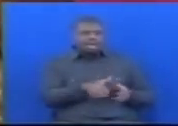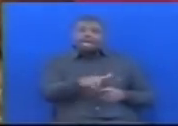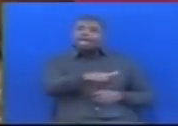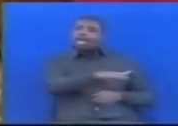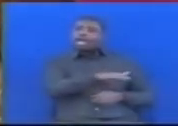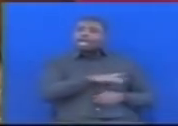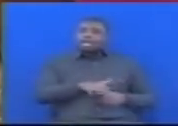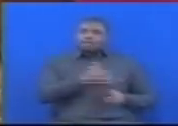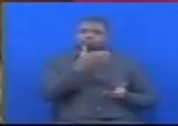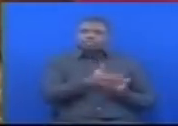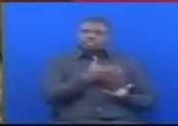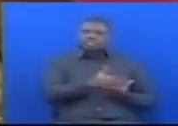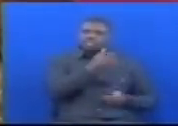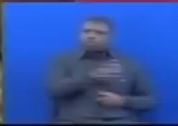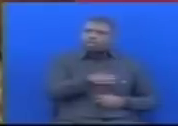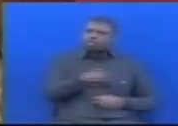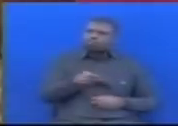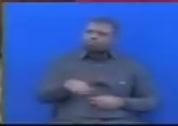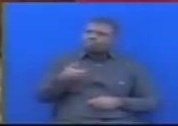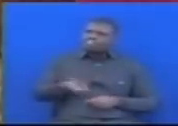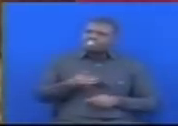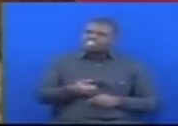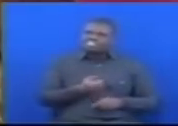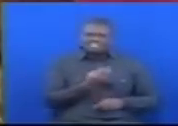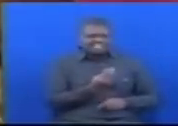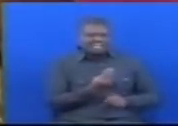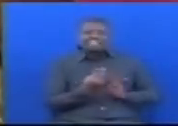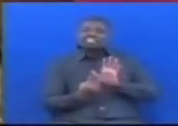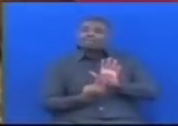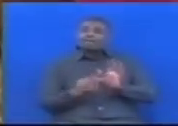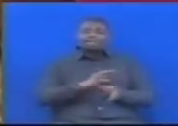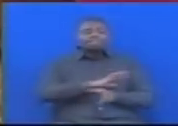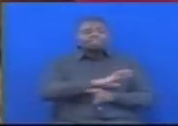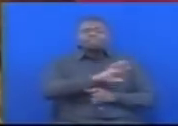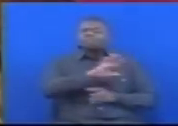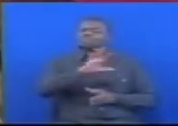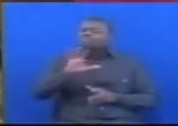ambao utahakikishia wananchi wa Mkinga vijiji vile 37 vyote vipate maji?